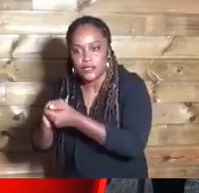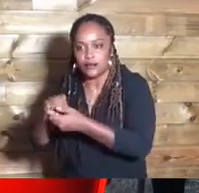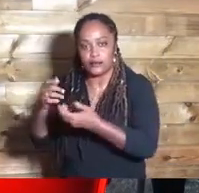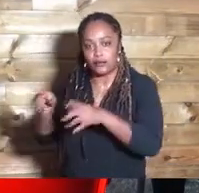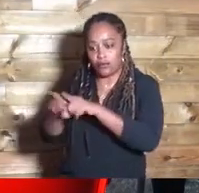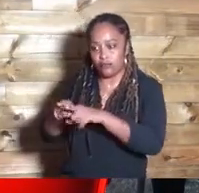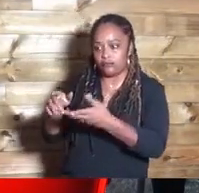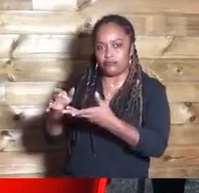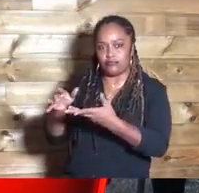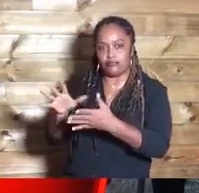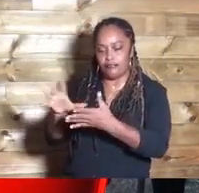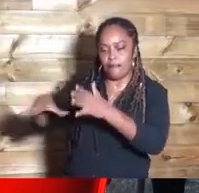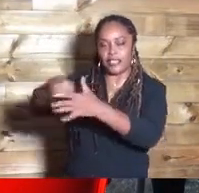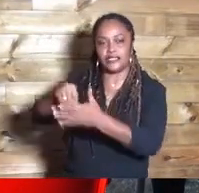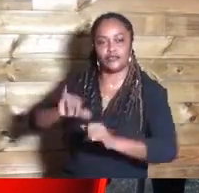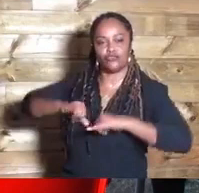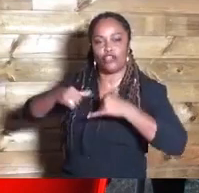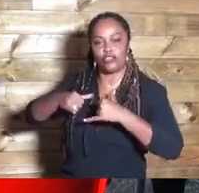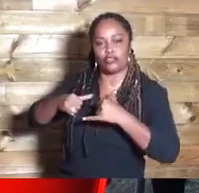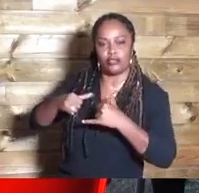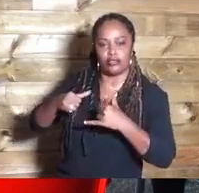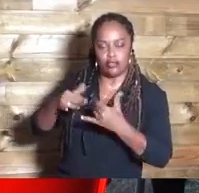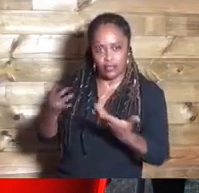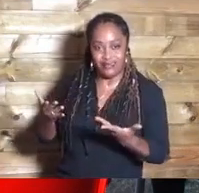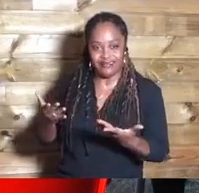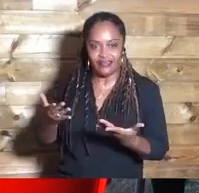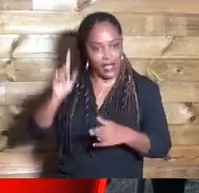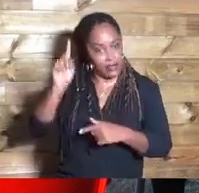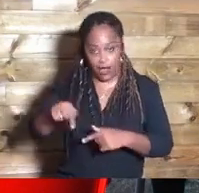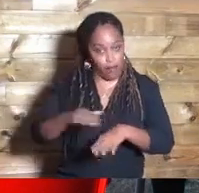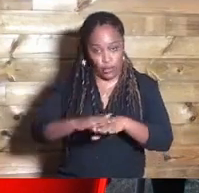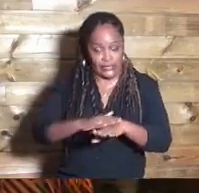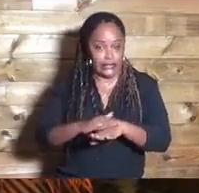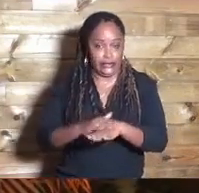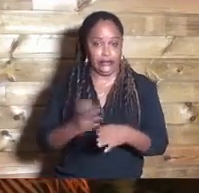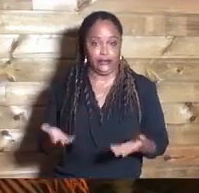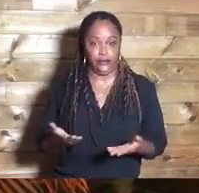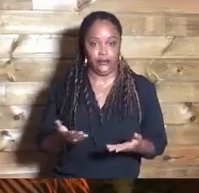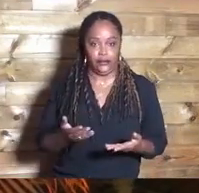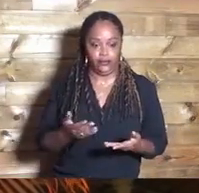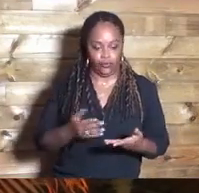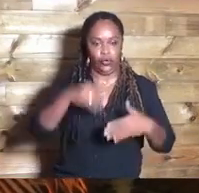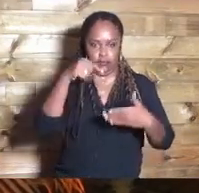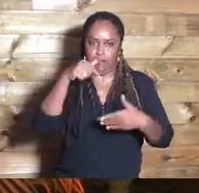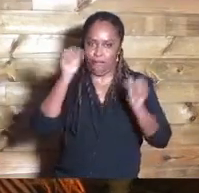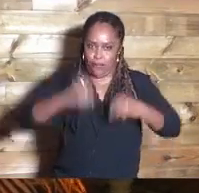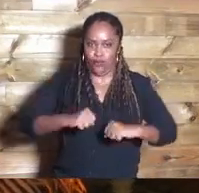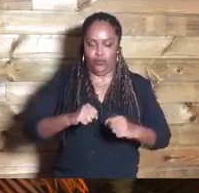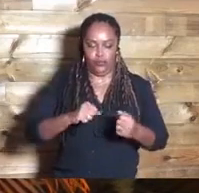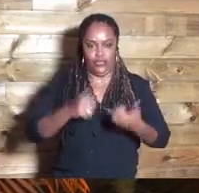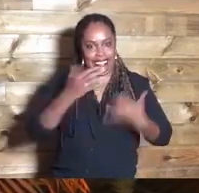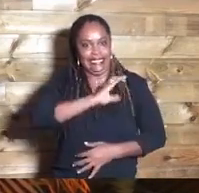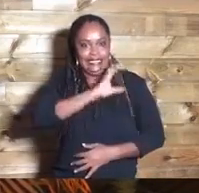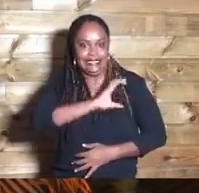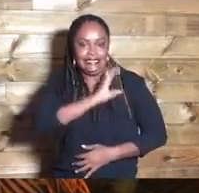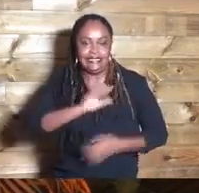c'est politique qu'elle a fait. Nathalie aussi, c'est politique qu'elle a fait. Nous toutes là, en certaines mesures, nous avons essayé de changer, tout ça nous paie. Et nous